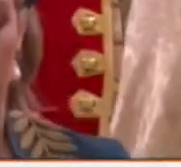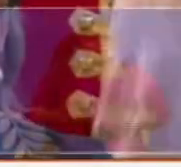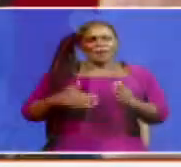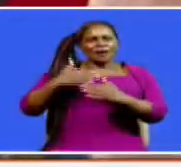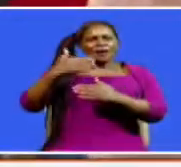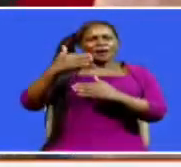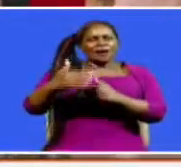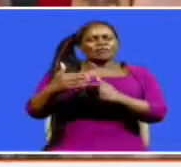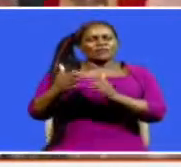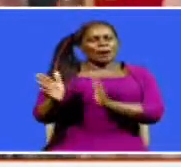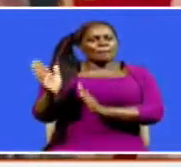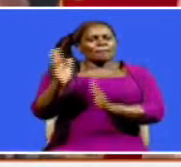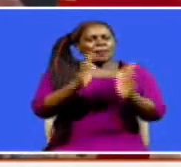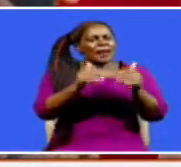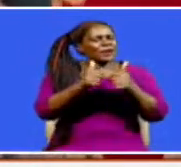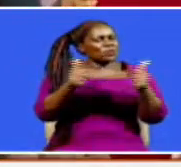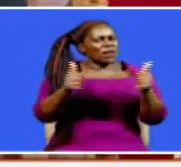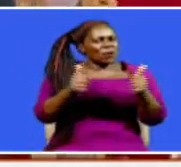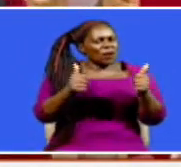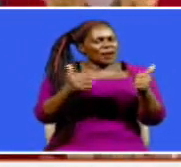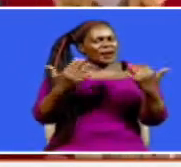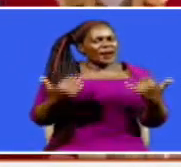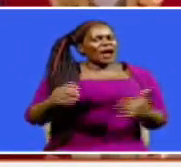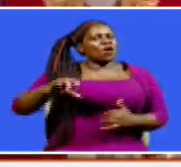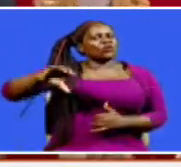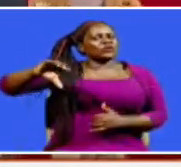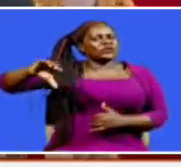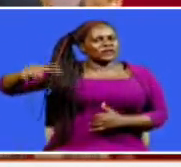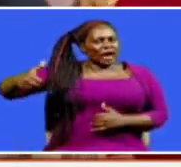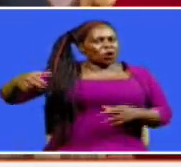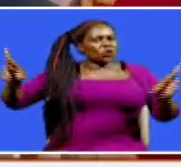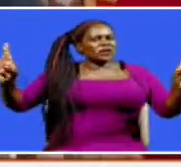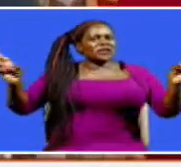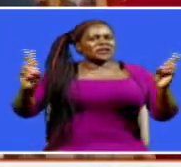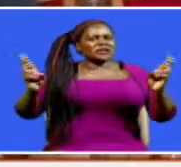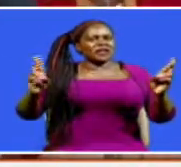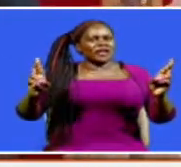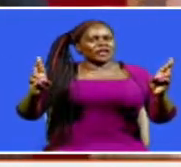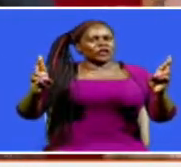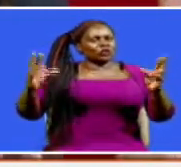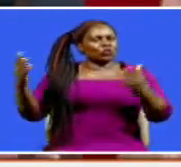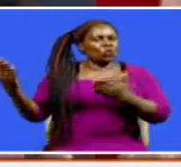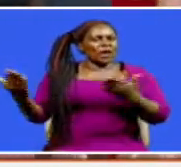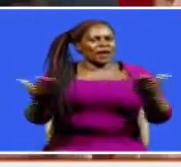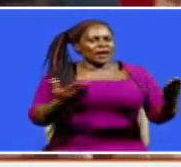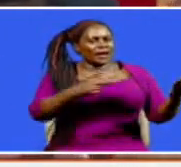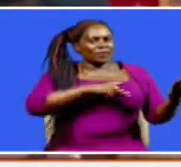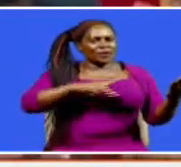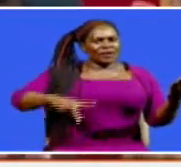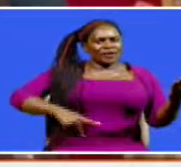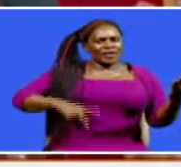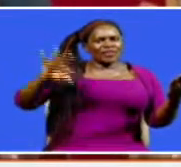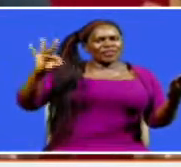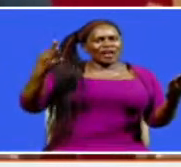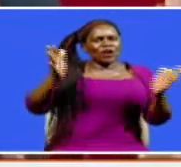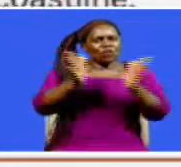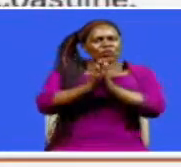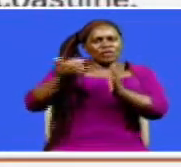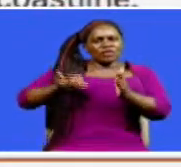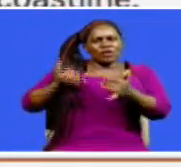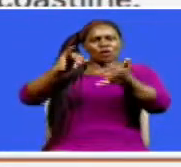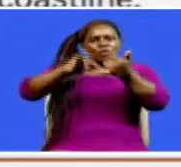Baada ya maandalizi kabambe, hatimaye jiji kuu la Nairobi liko tayari kwa safari ya Mfalme Charles wa tatu na mkewe Malkia